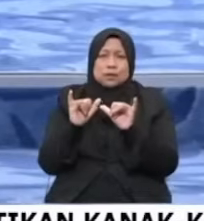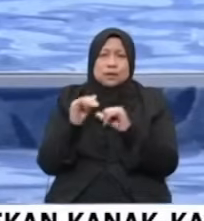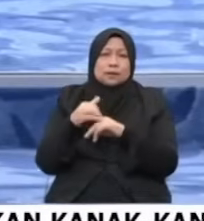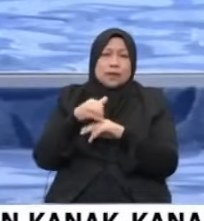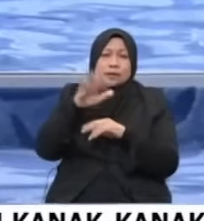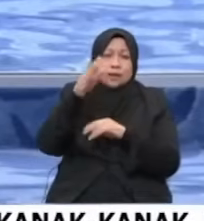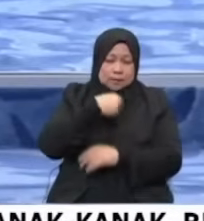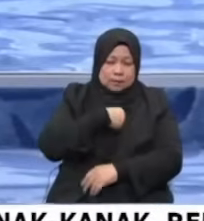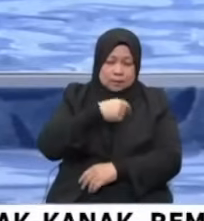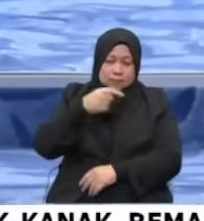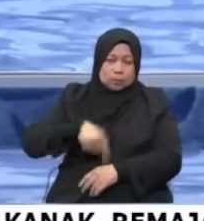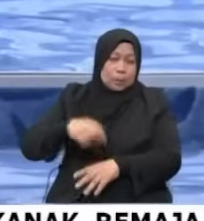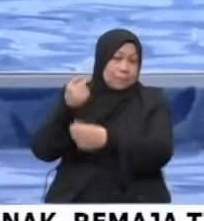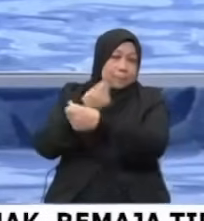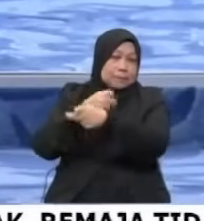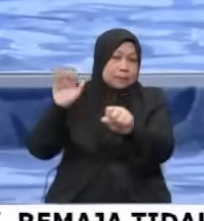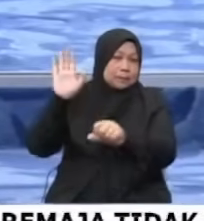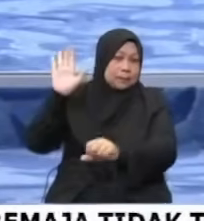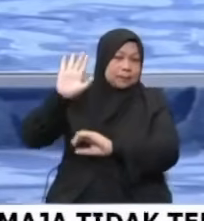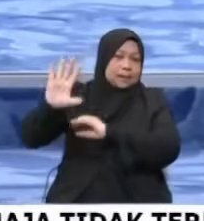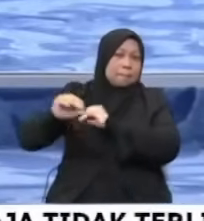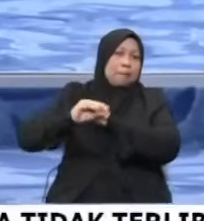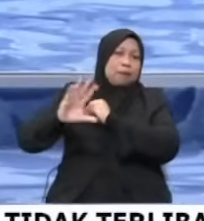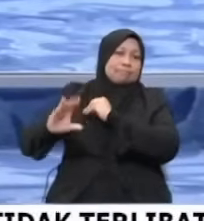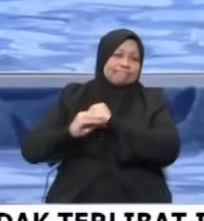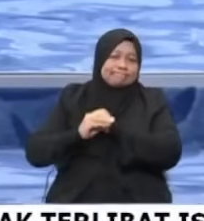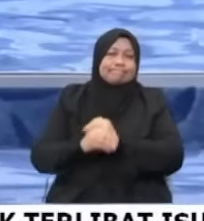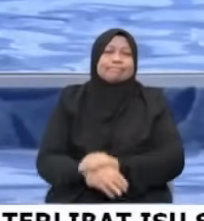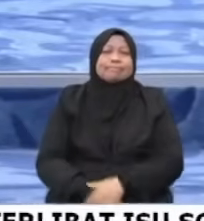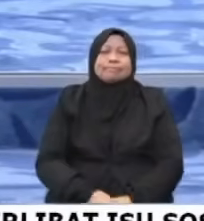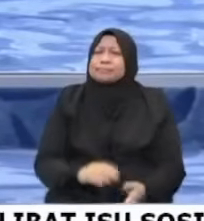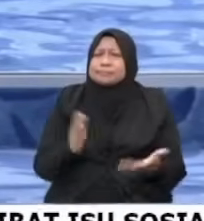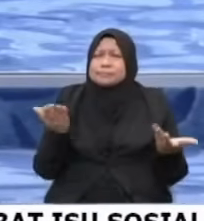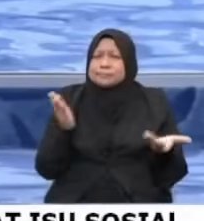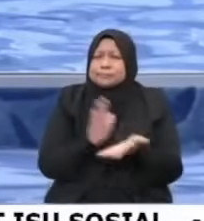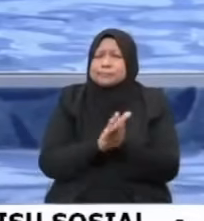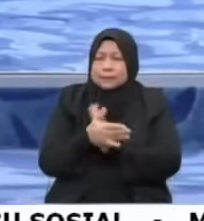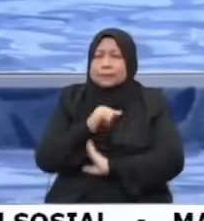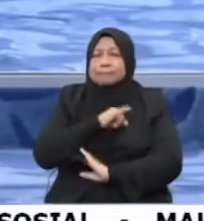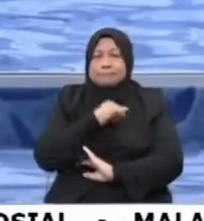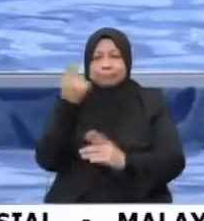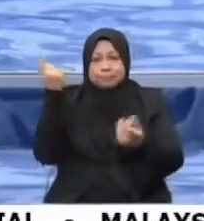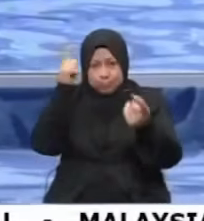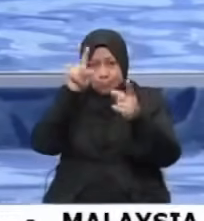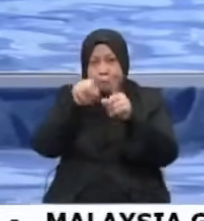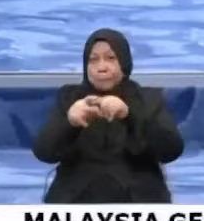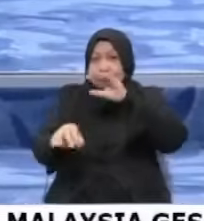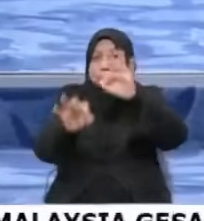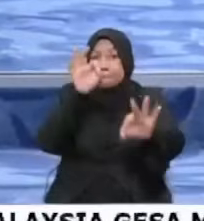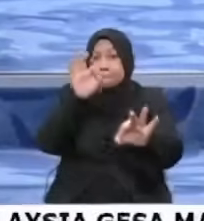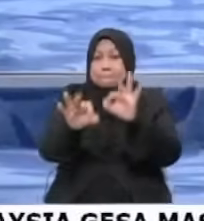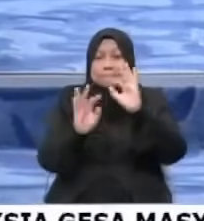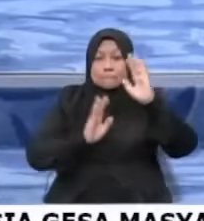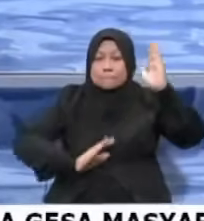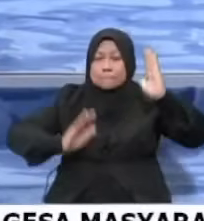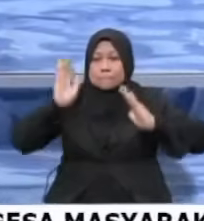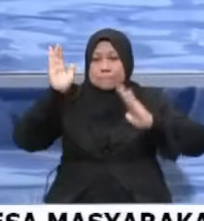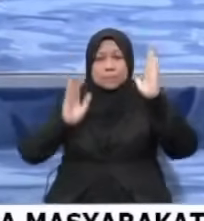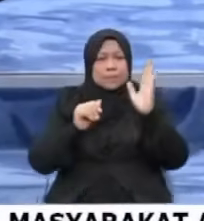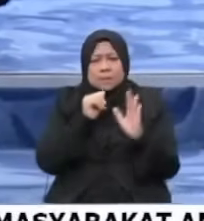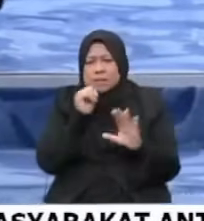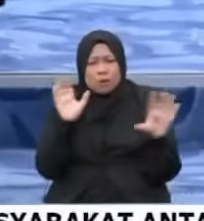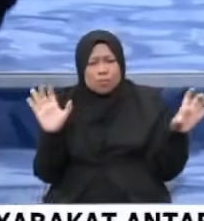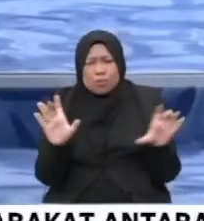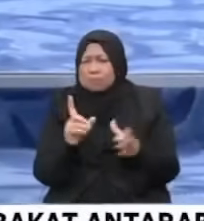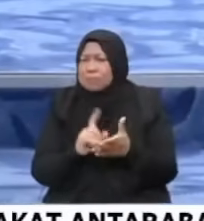ke negara China untuk persiapan tambahan jadi saya setuju Kalau Malaysia tidak lakukan